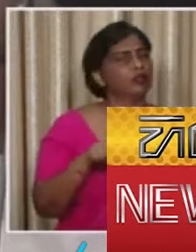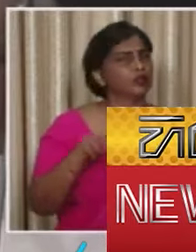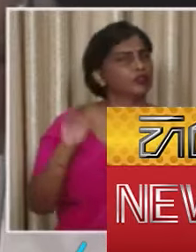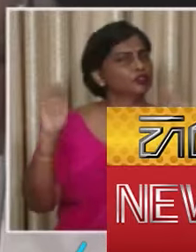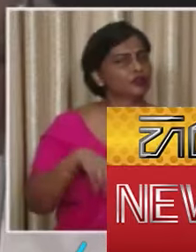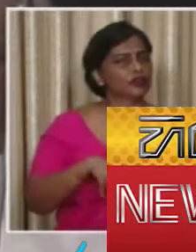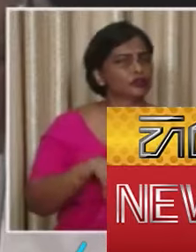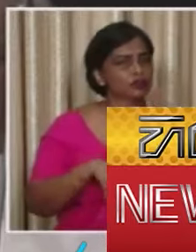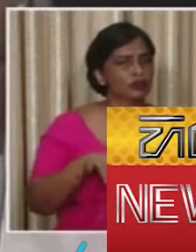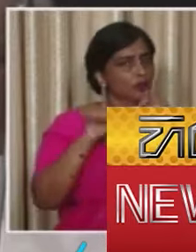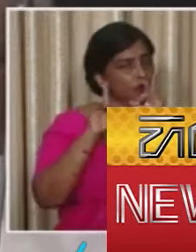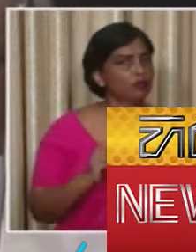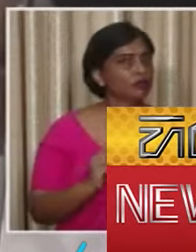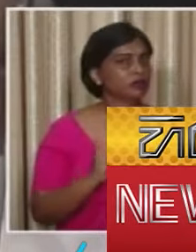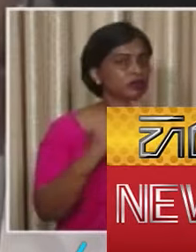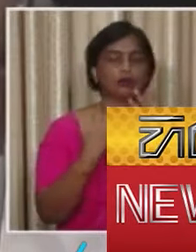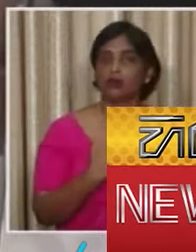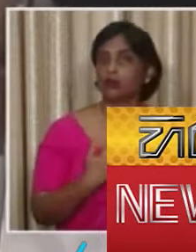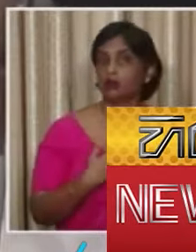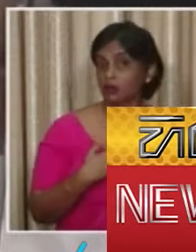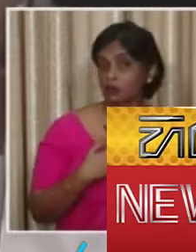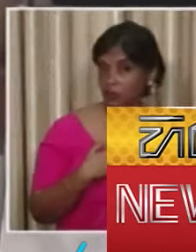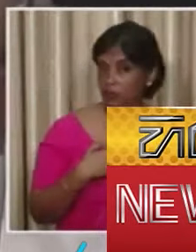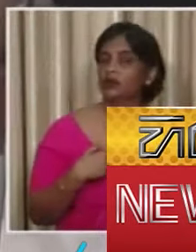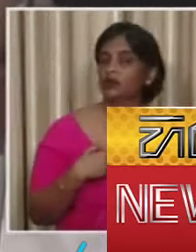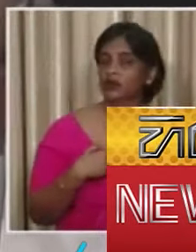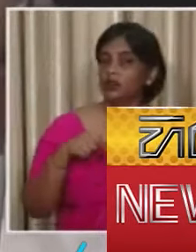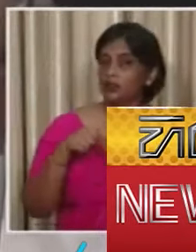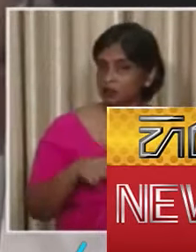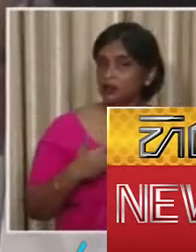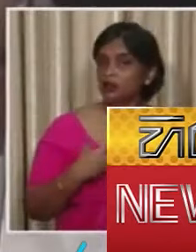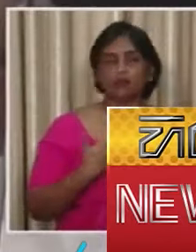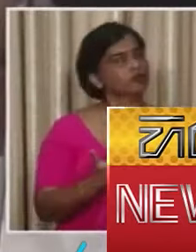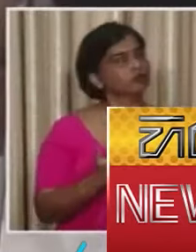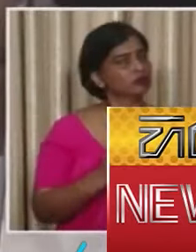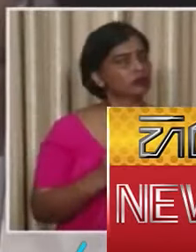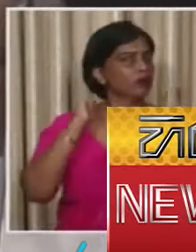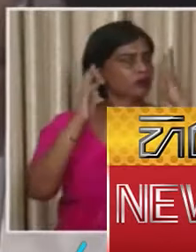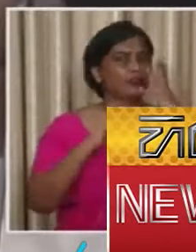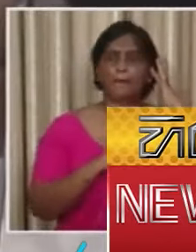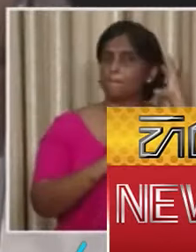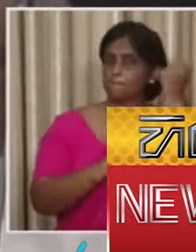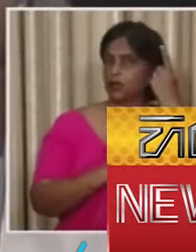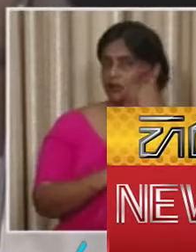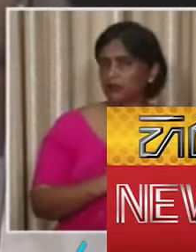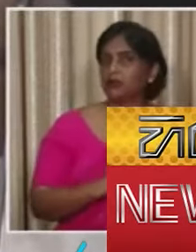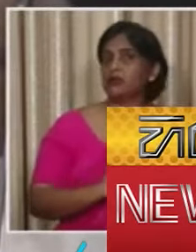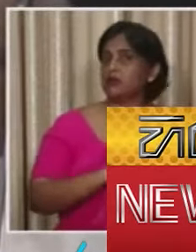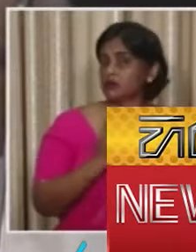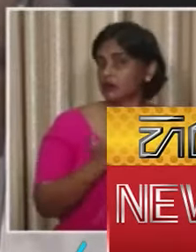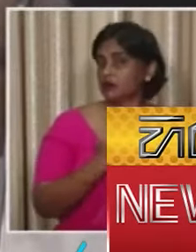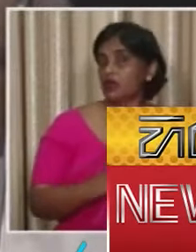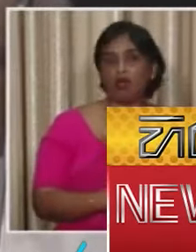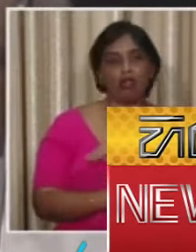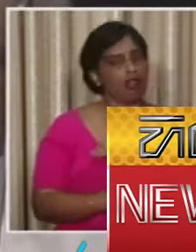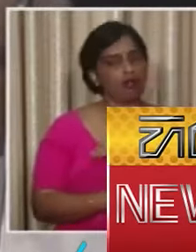කාලයක් තුළ මෙවැනි ප්‍රගතියක් අත්පත් කරගන්න අපට පුළුවන් වුණා. දැනට අප ලබාගෙන ඇති සාර්ථක ප්‍රතිඵල නිසා රටට ලැබෙන